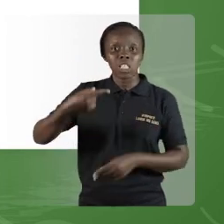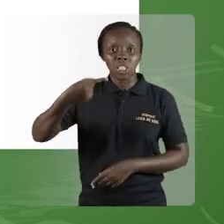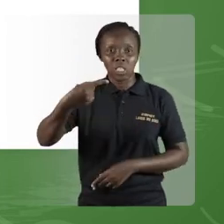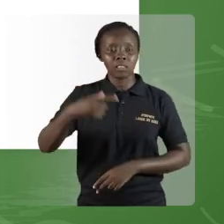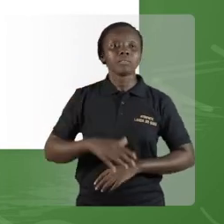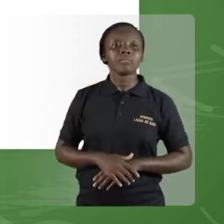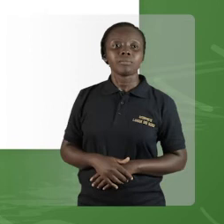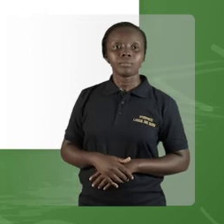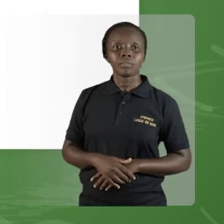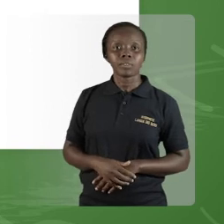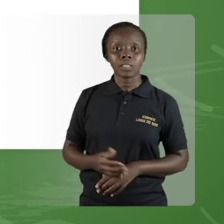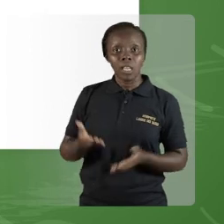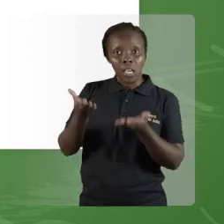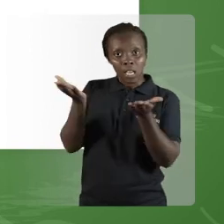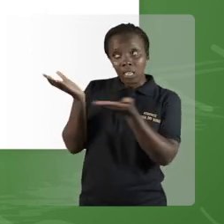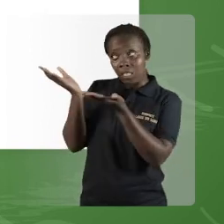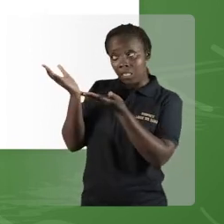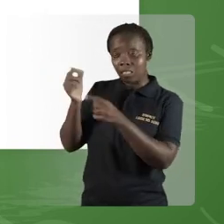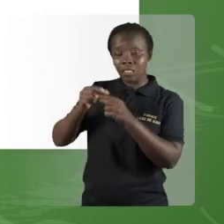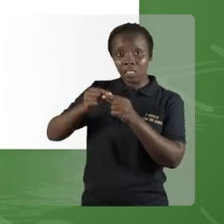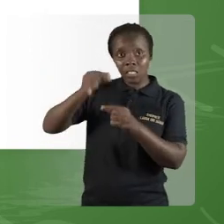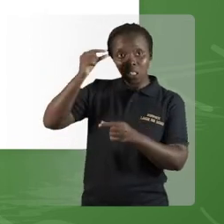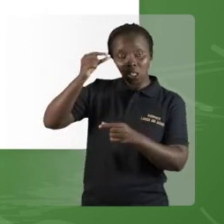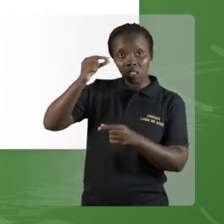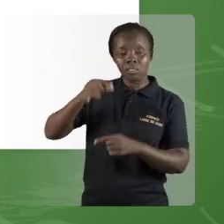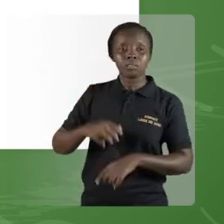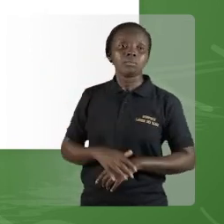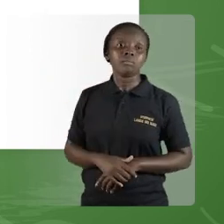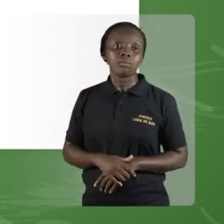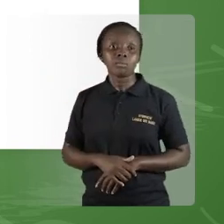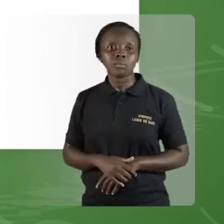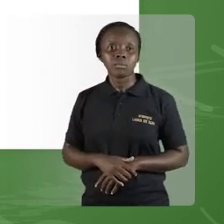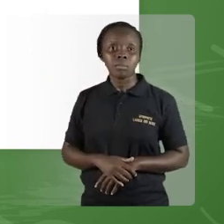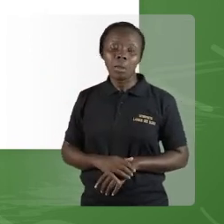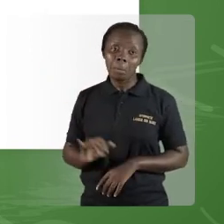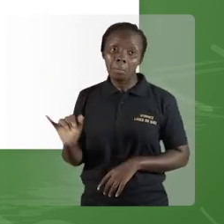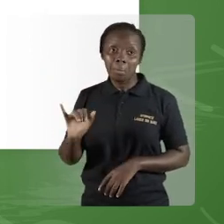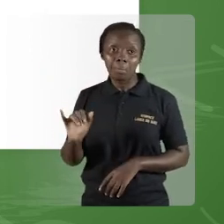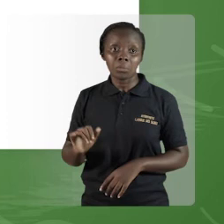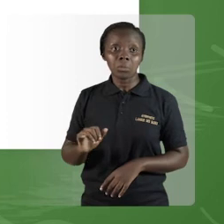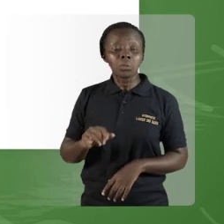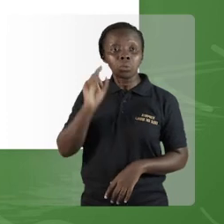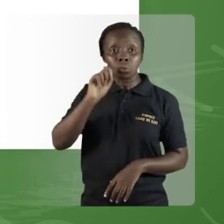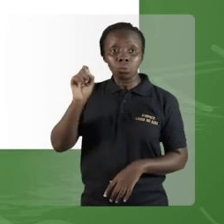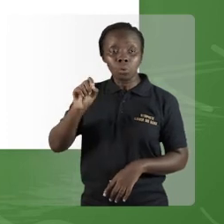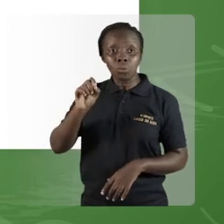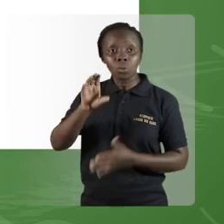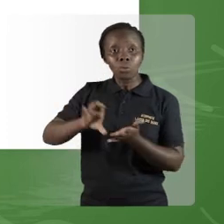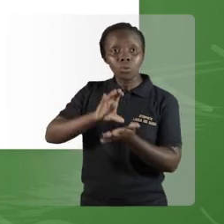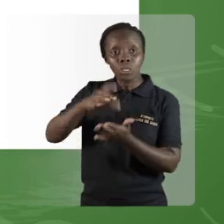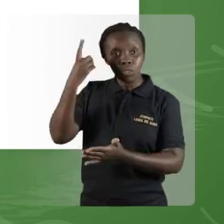Notre tige ici est homogène. Donc le centre d'inertie sera simplement le milieu de la